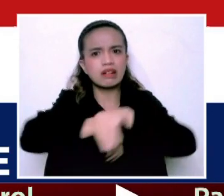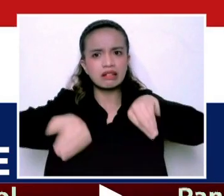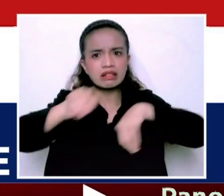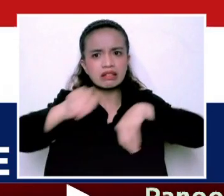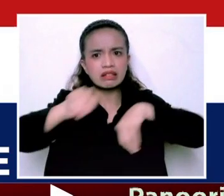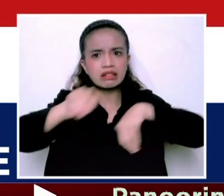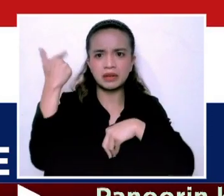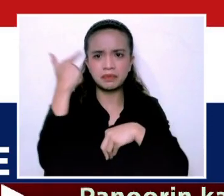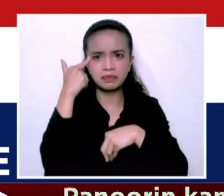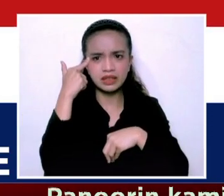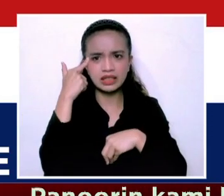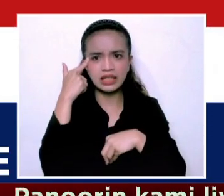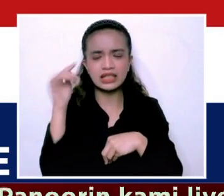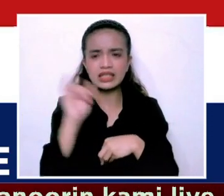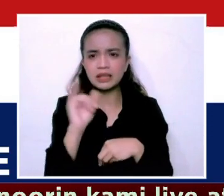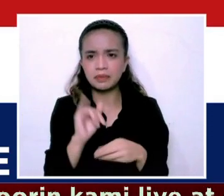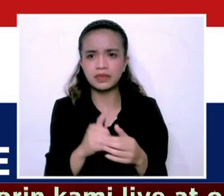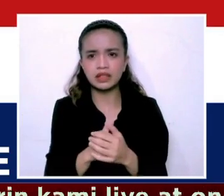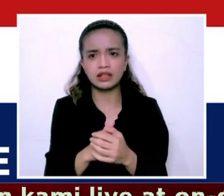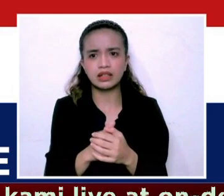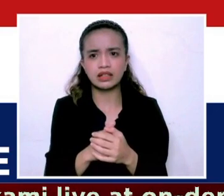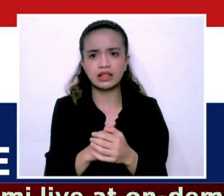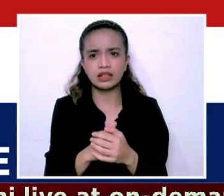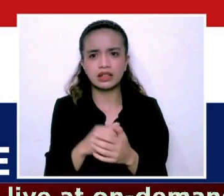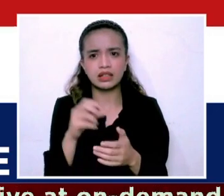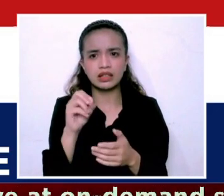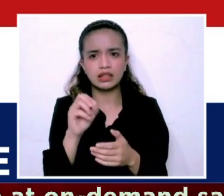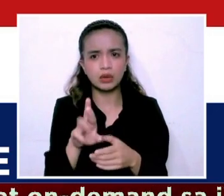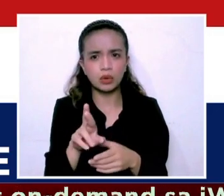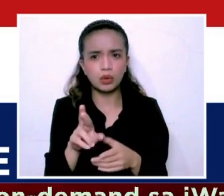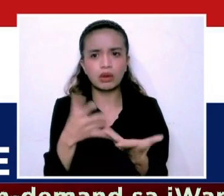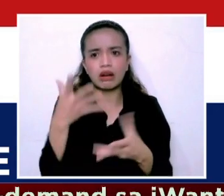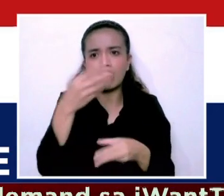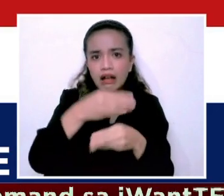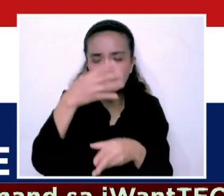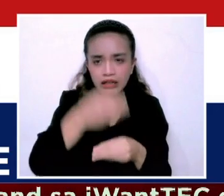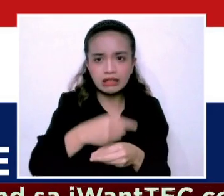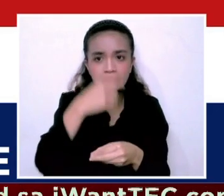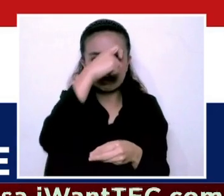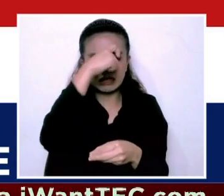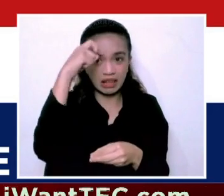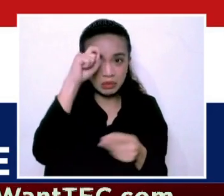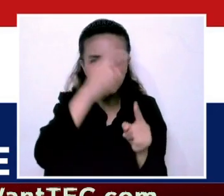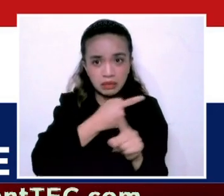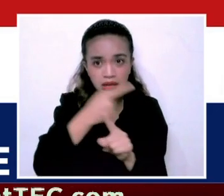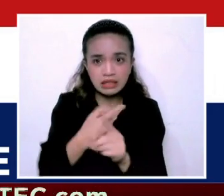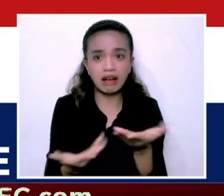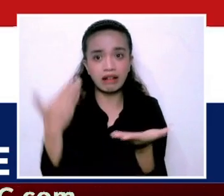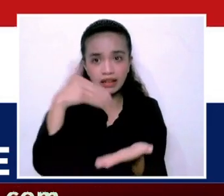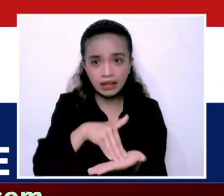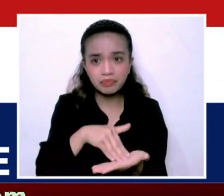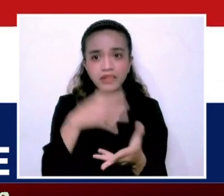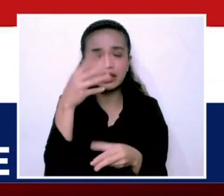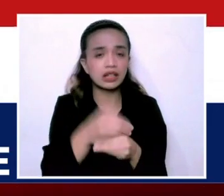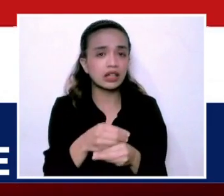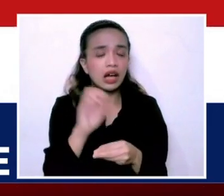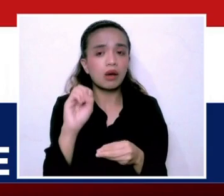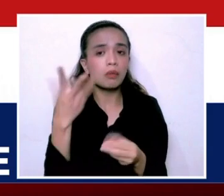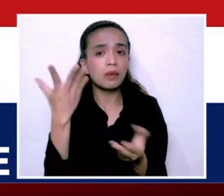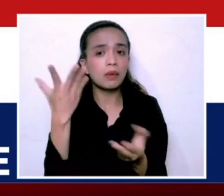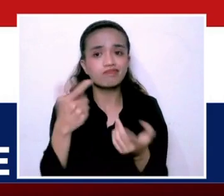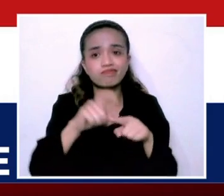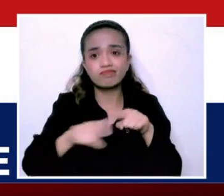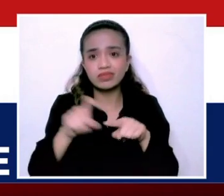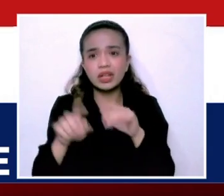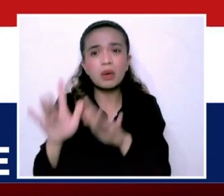yun eh. In May, pagtaas ulit, summer months, tataas na naman ang presyo ng kuryente. Kaya naman si